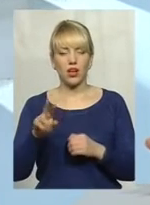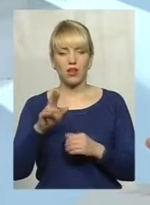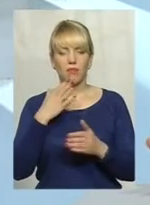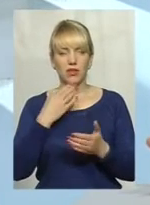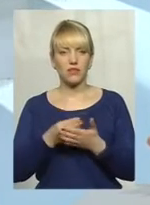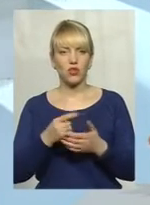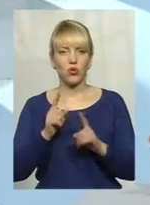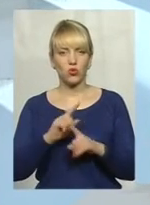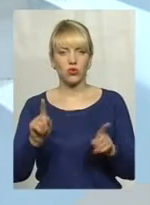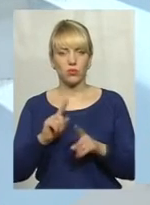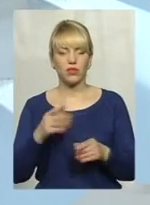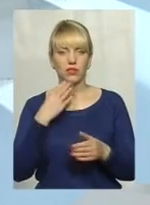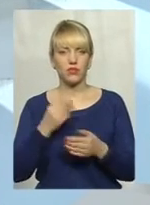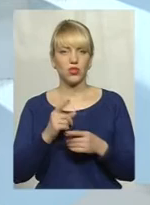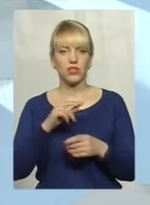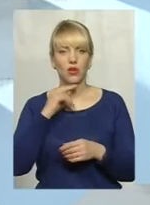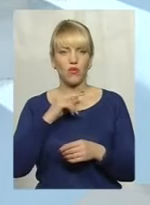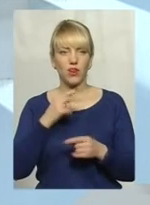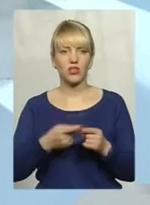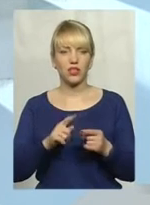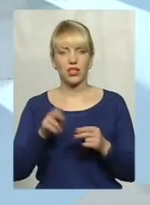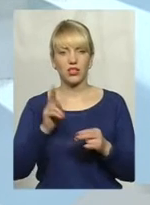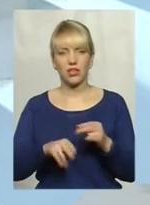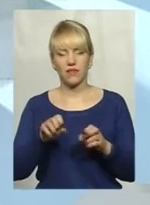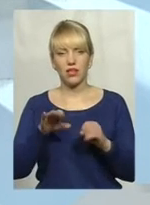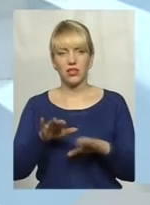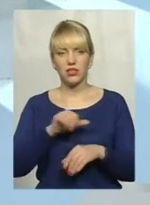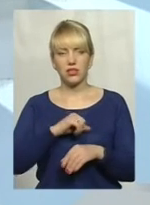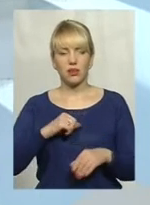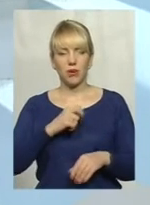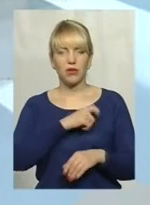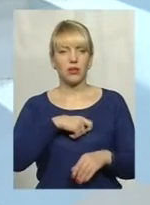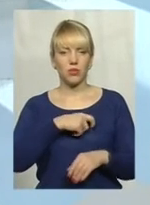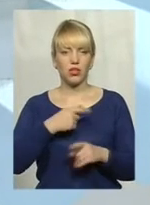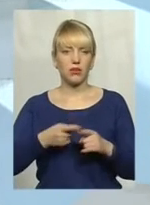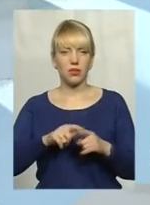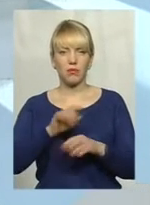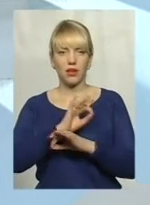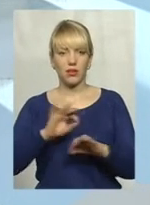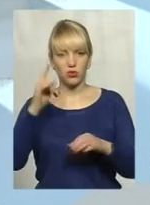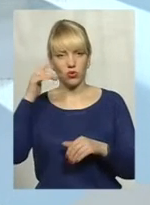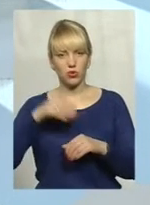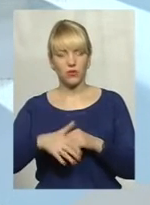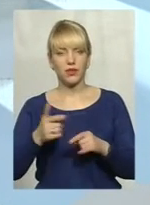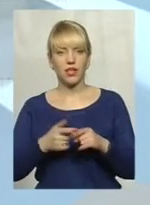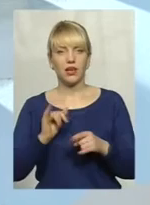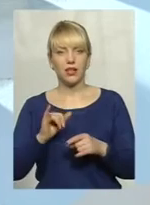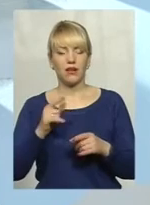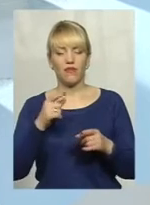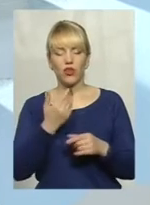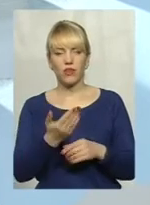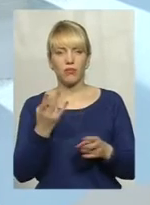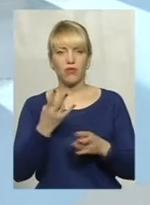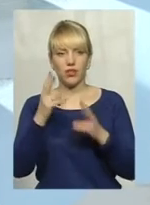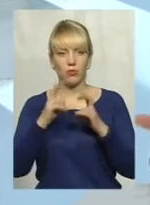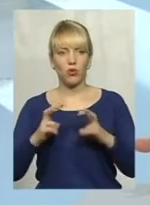якісь зауваження. Тобто кінцеве рішення за самими депутатами. Ми це прекрасно розуміємо. І вони мають проглянути, ну,